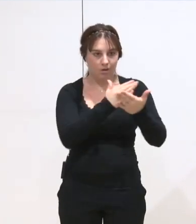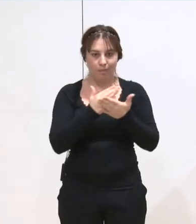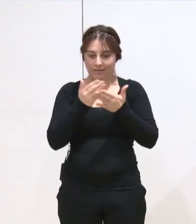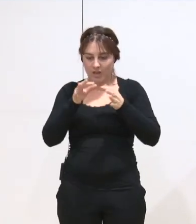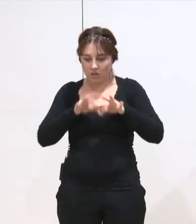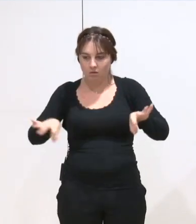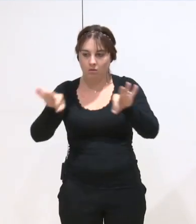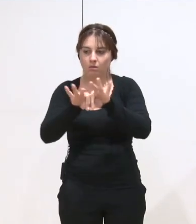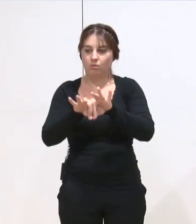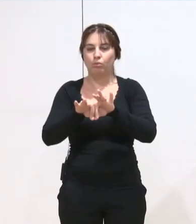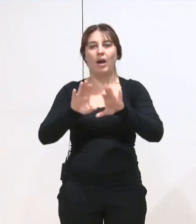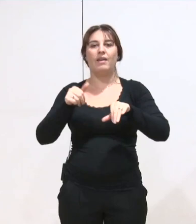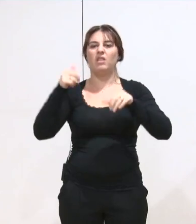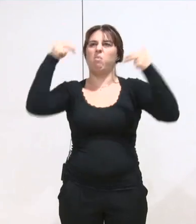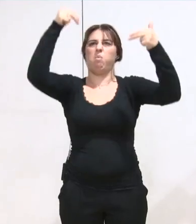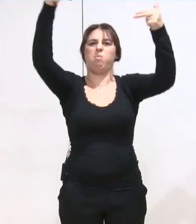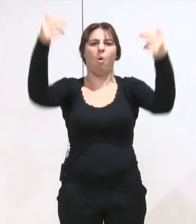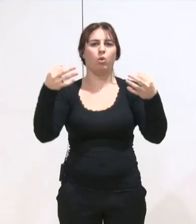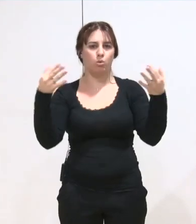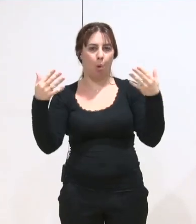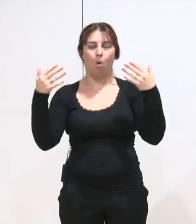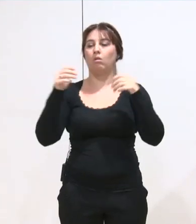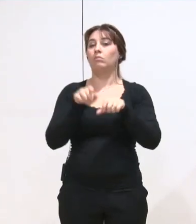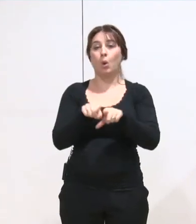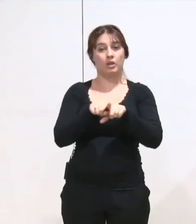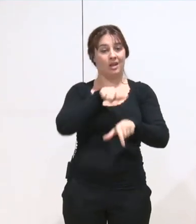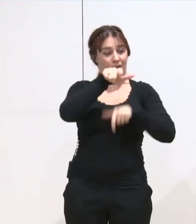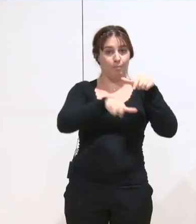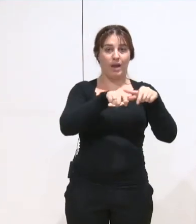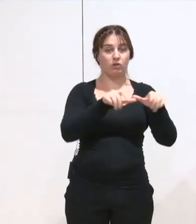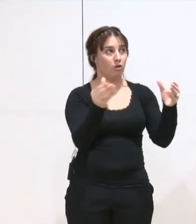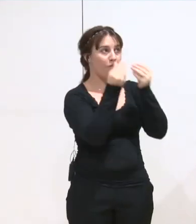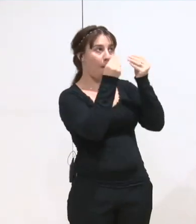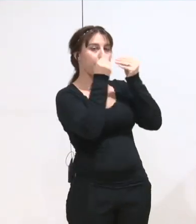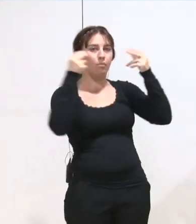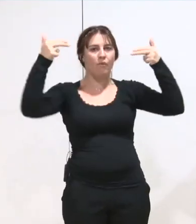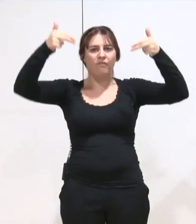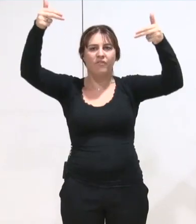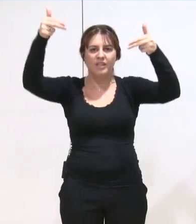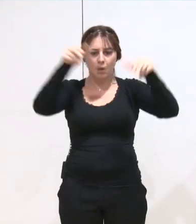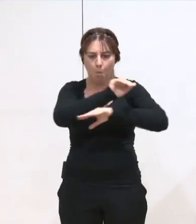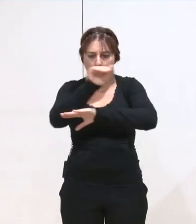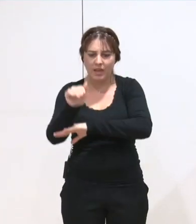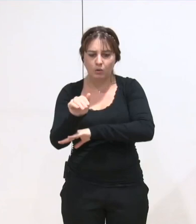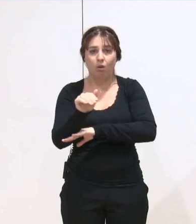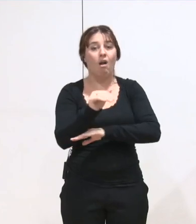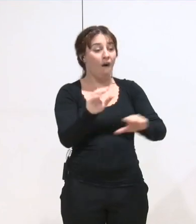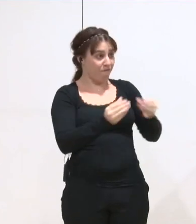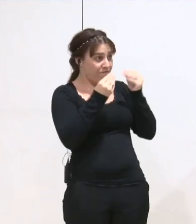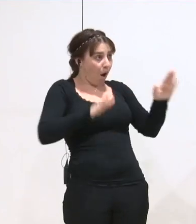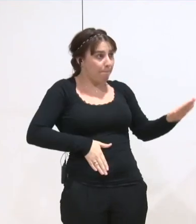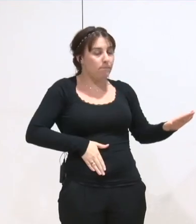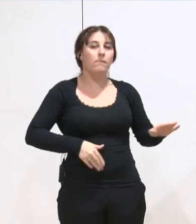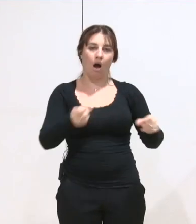avoir d'effet plumeau, que les acteurs sont formés à ce métier de la vidéoprotection, eh bien dans ce cas, elle est efficace. Elle